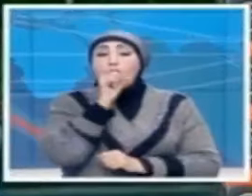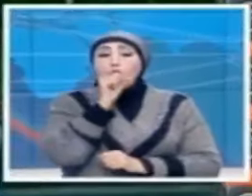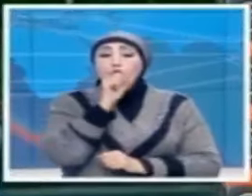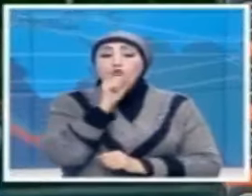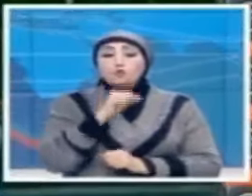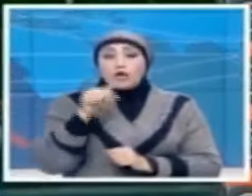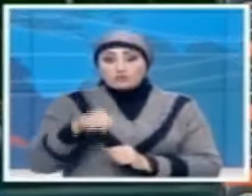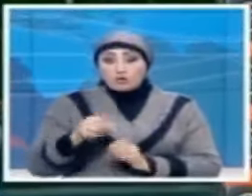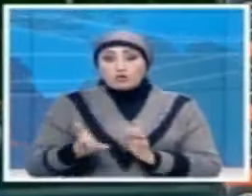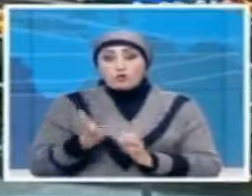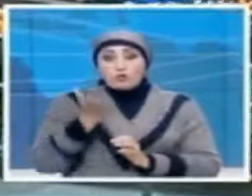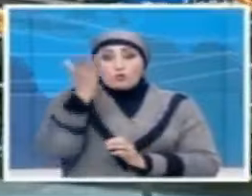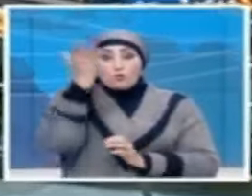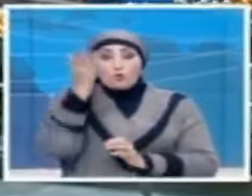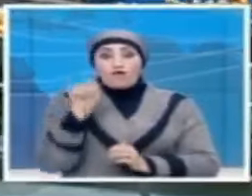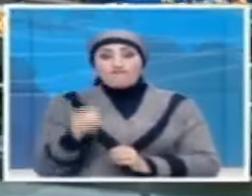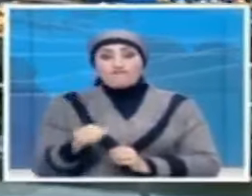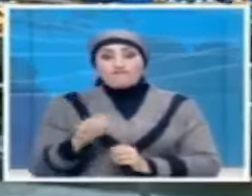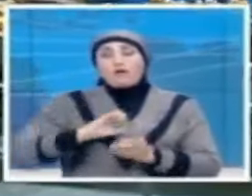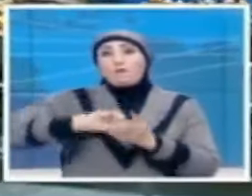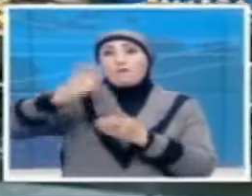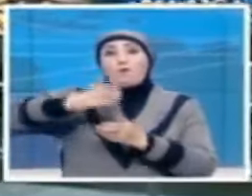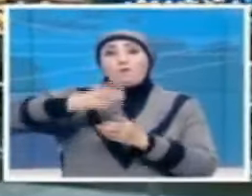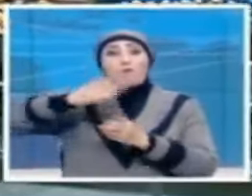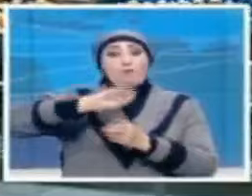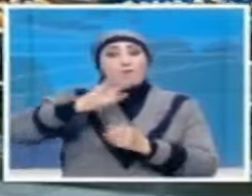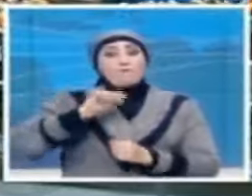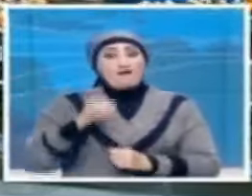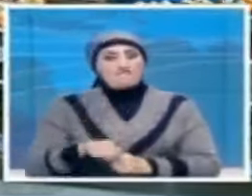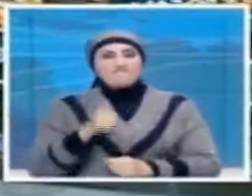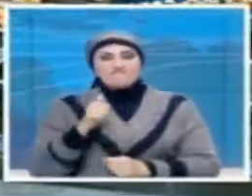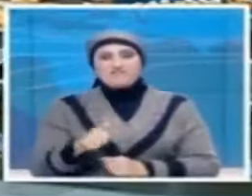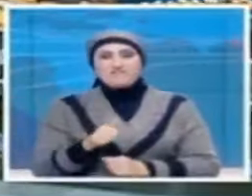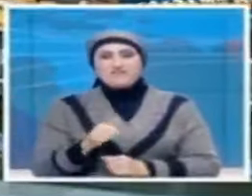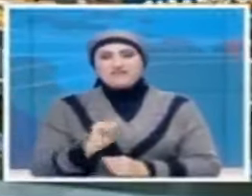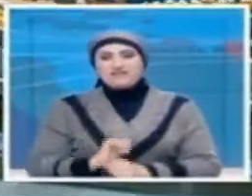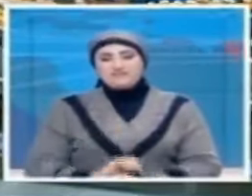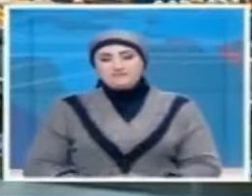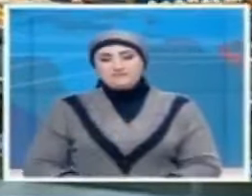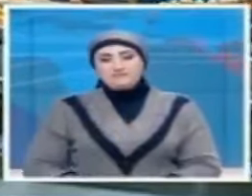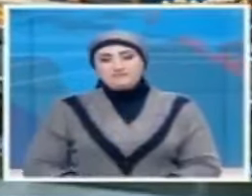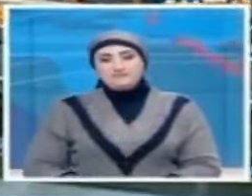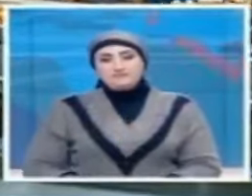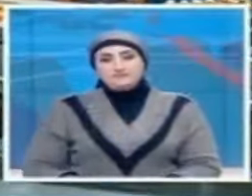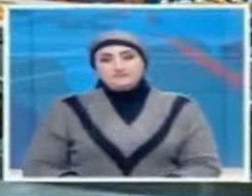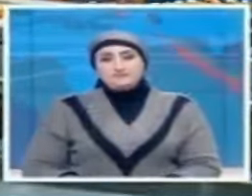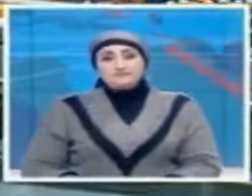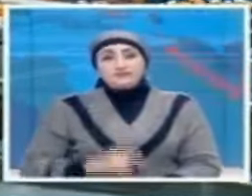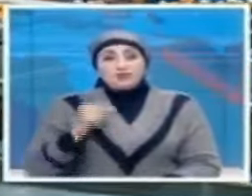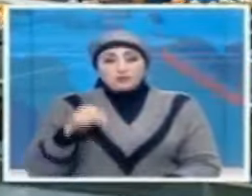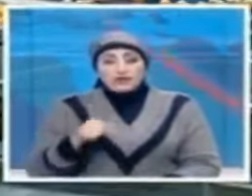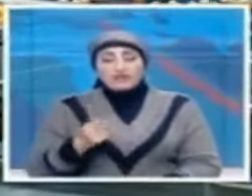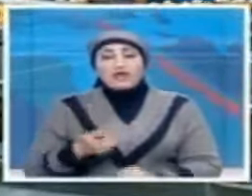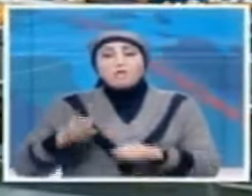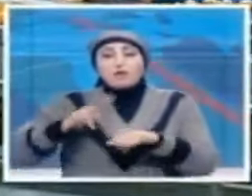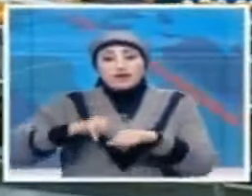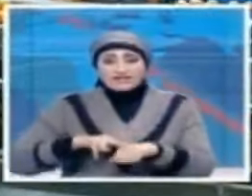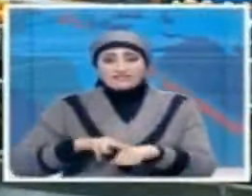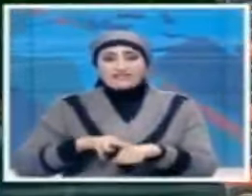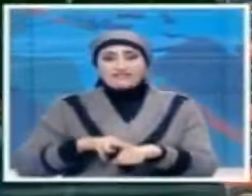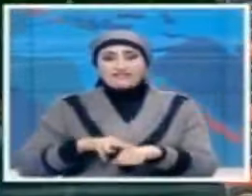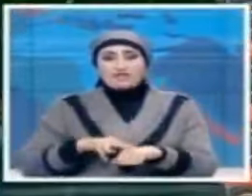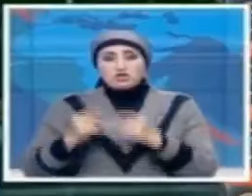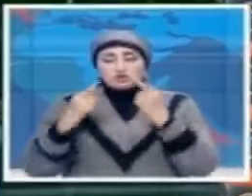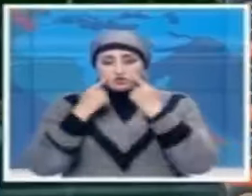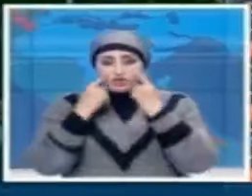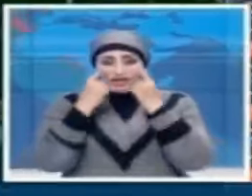بقينا فعلا من اعلى دول العالم في تصدير الموالح، انتاج وتصدير الموالح. وهنا مره اخرى زي ما حضراتكم